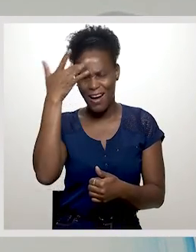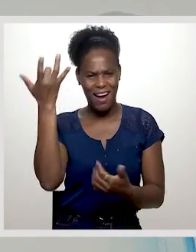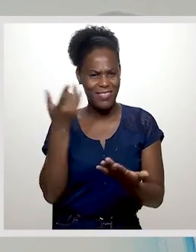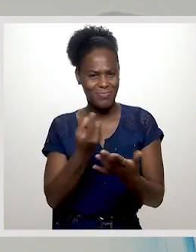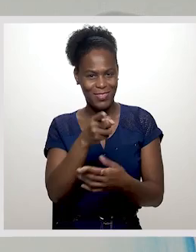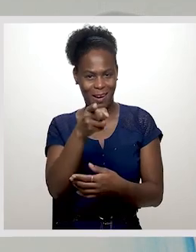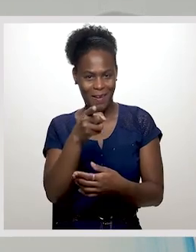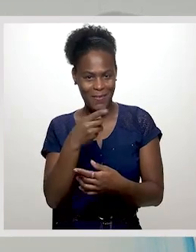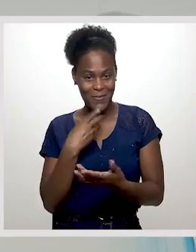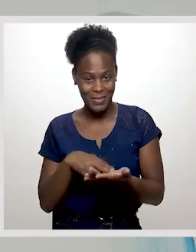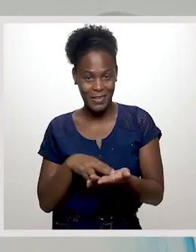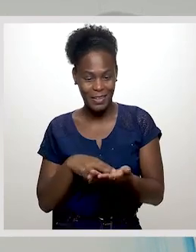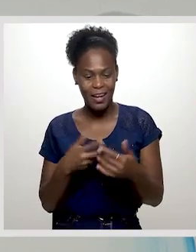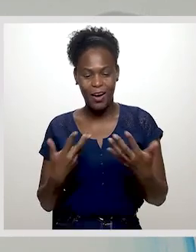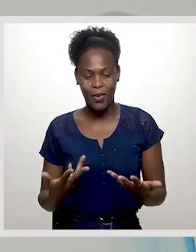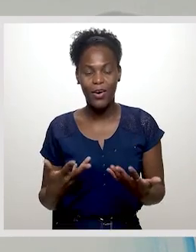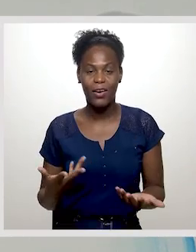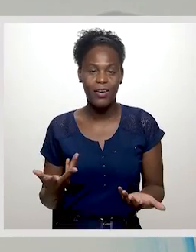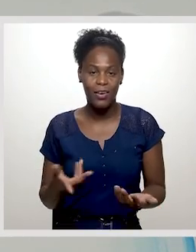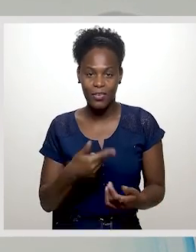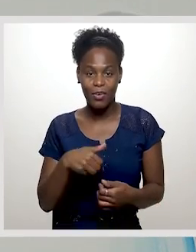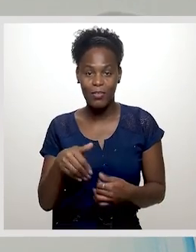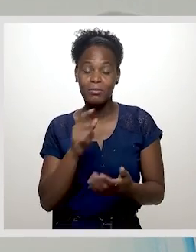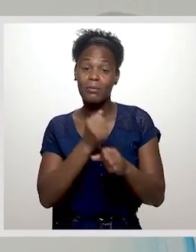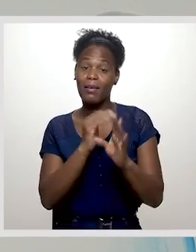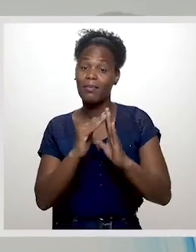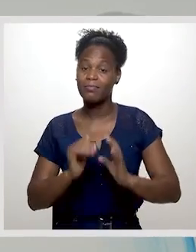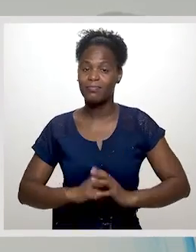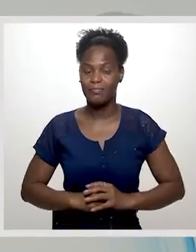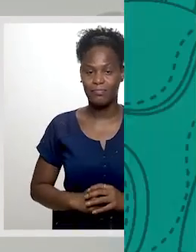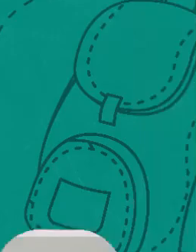facile pour toi, n'est-ce pas? Maintenant, on passe au devoir.